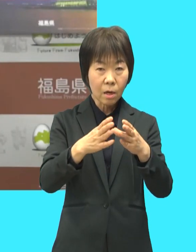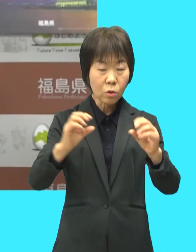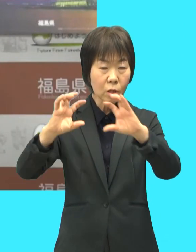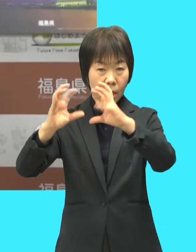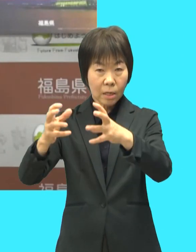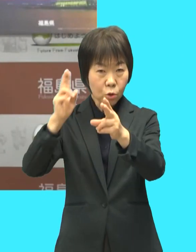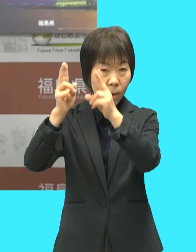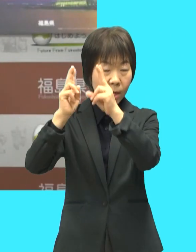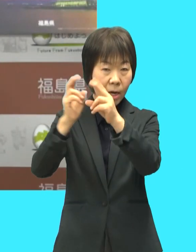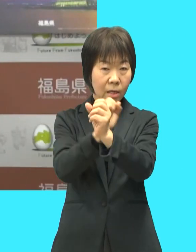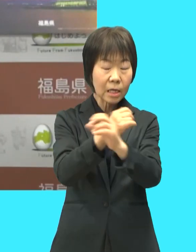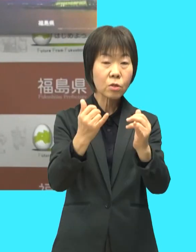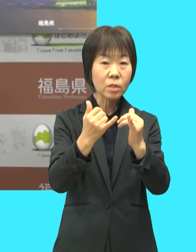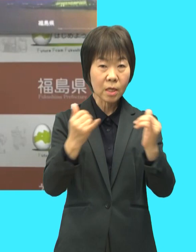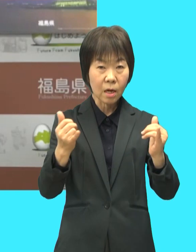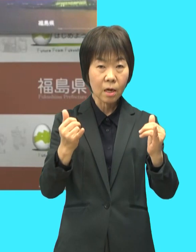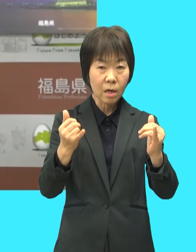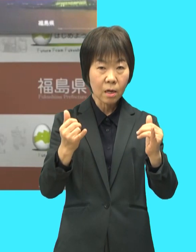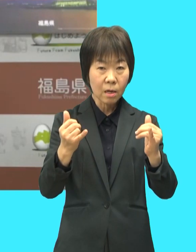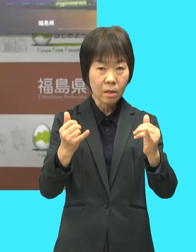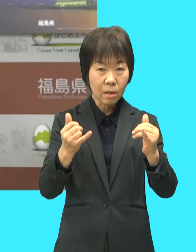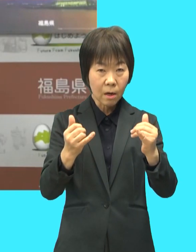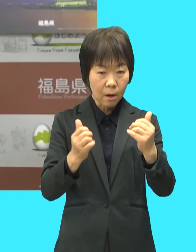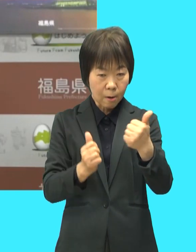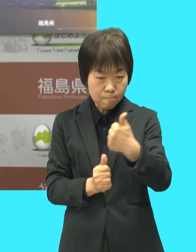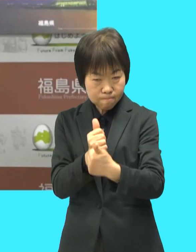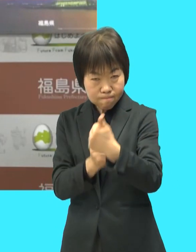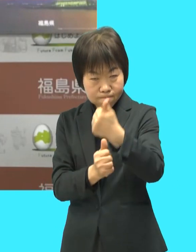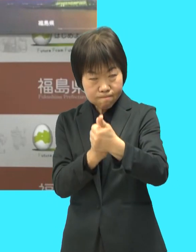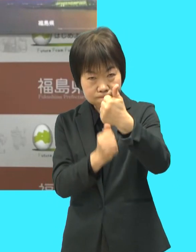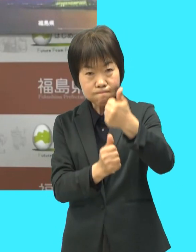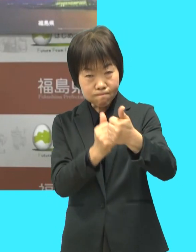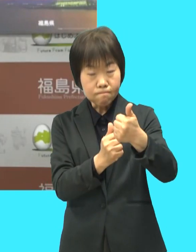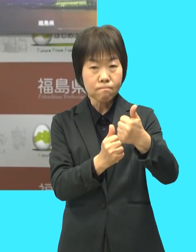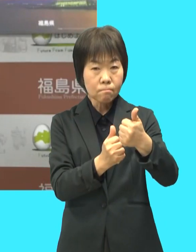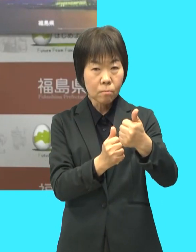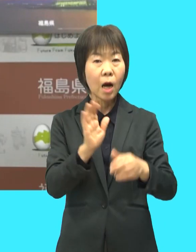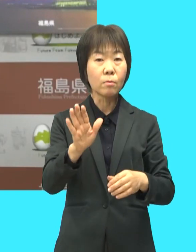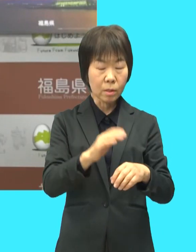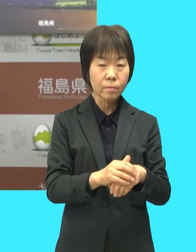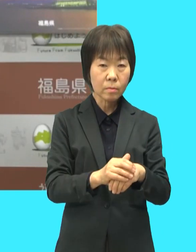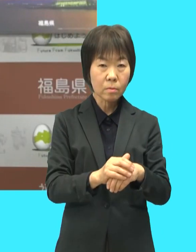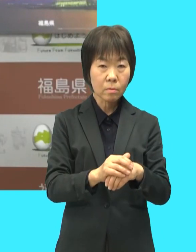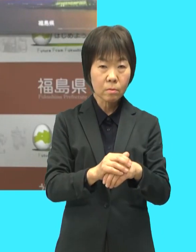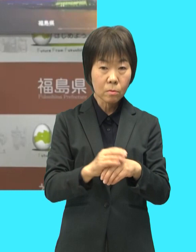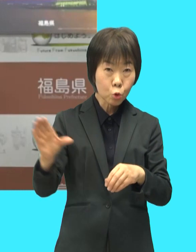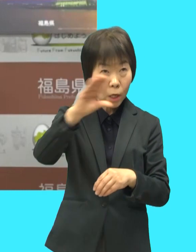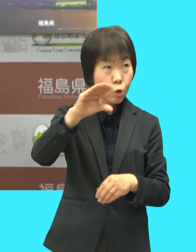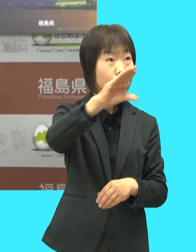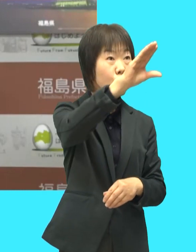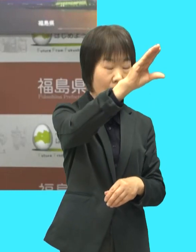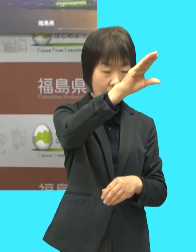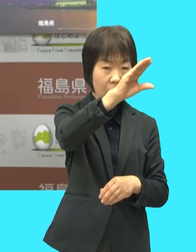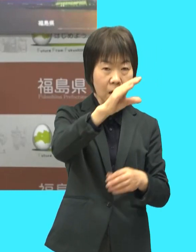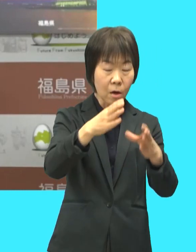カー研究者の皆さんがまさにしのぎを削って競争されております。空飛ぶ車が国内